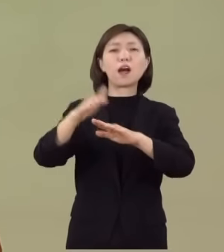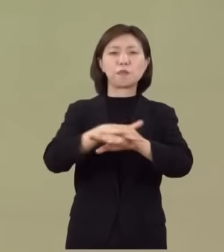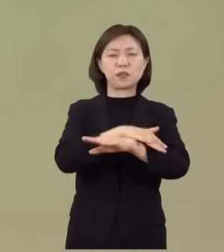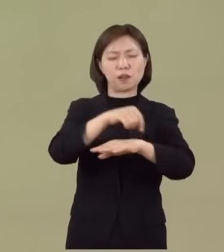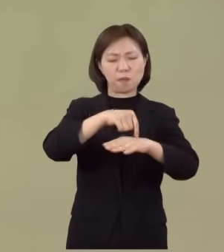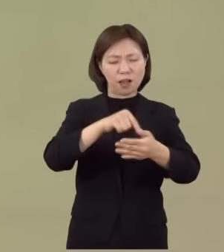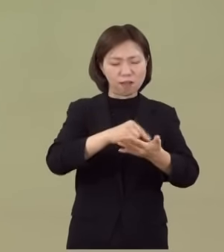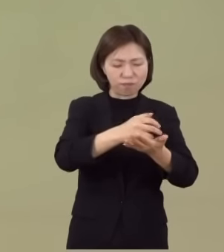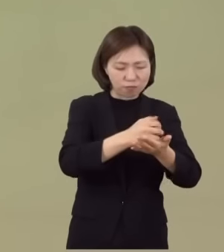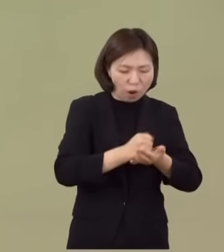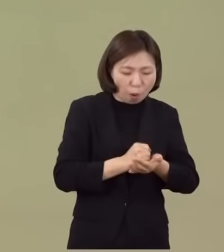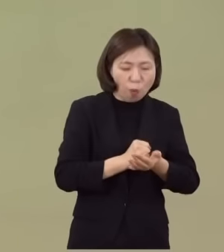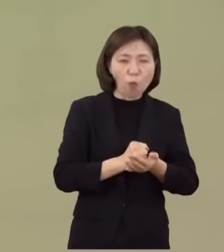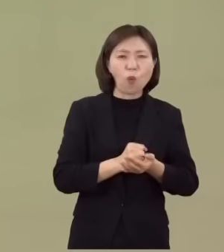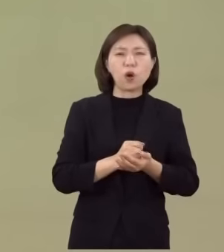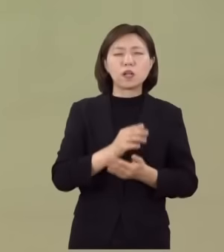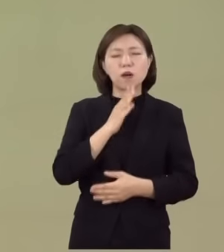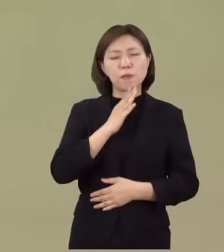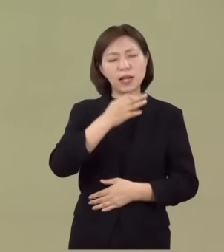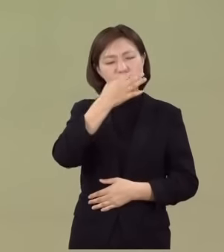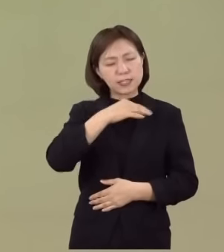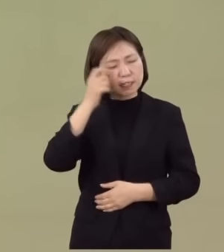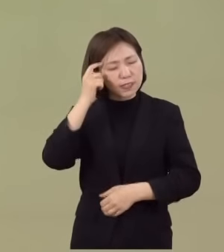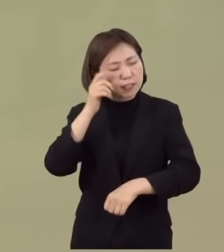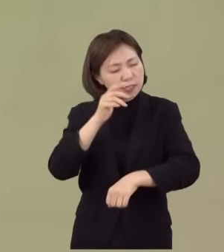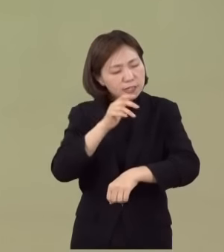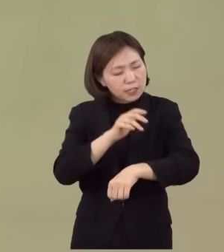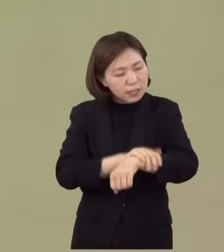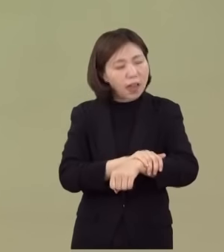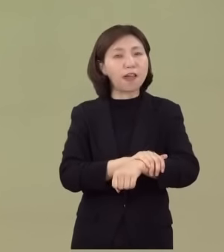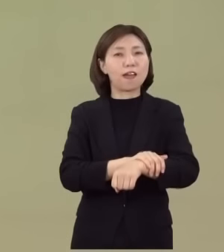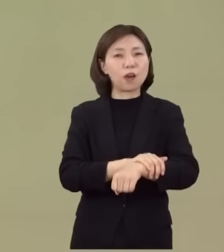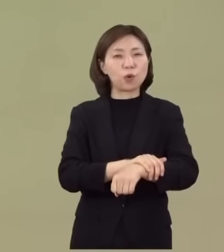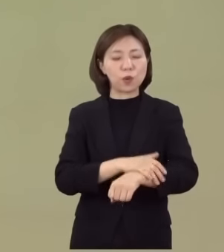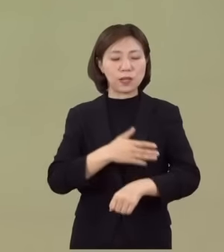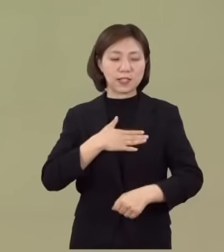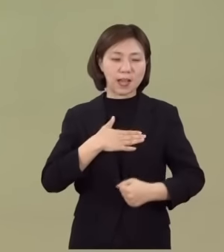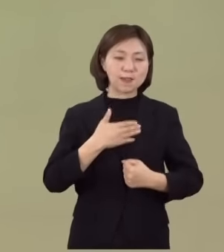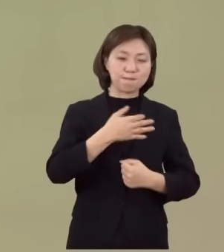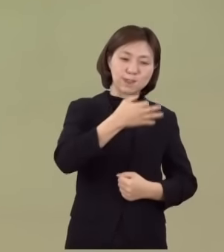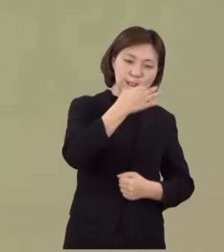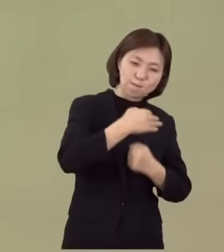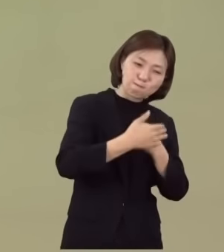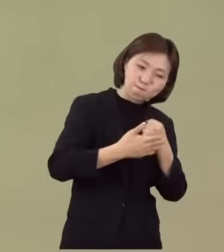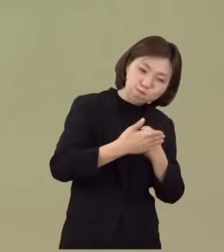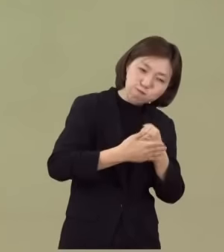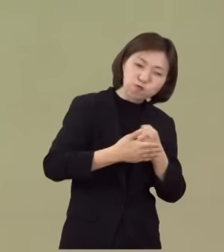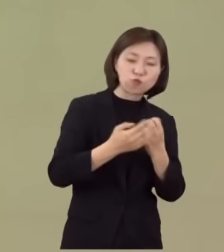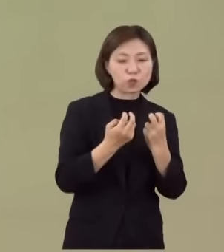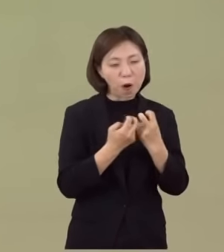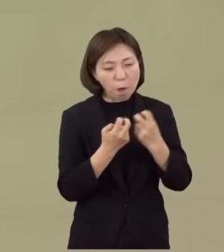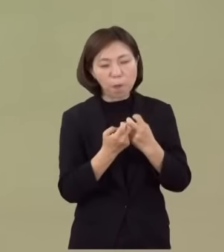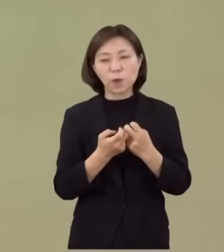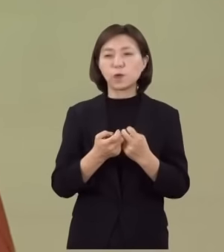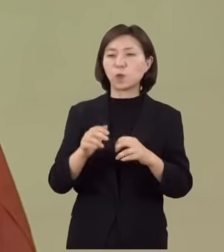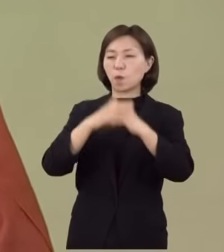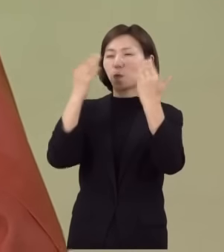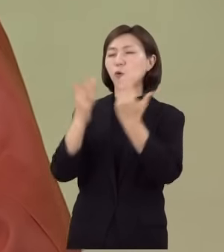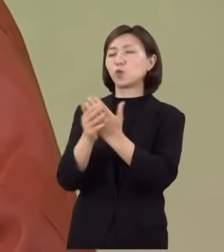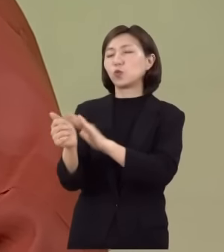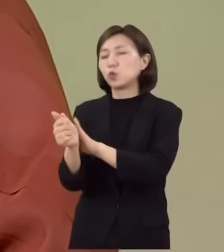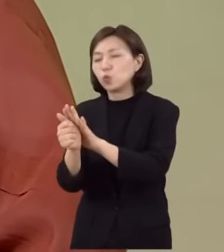이롭게 하고 남도 이롭게 하는 방법을 우리가 지혜롭게 찾아야 한다라는